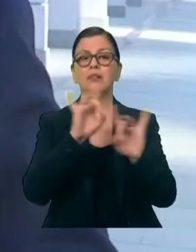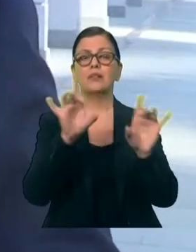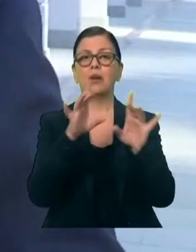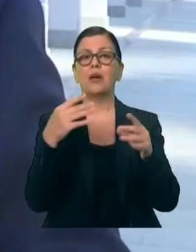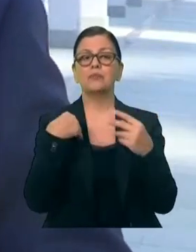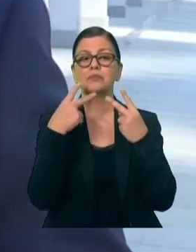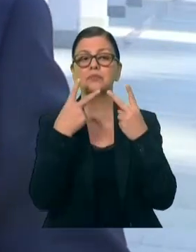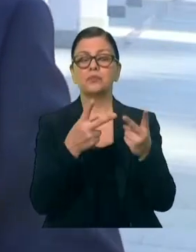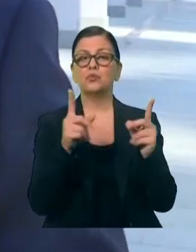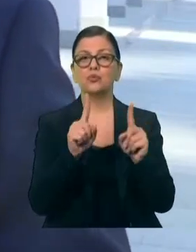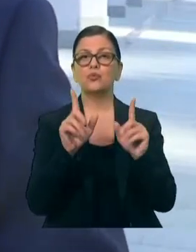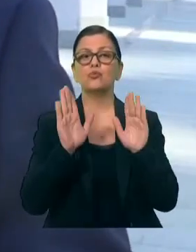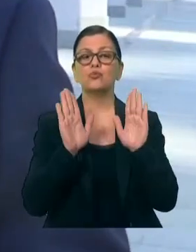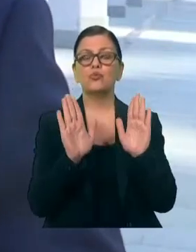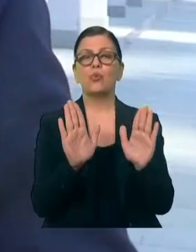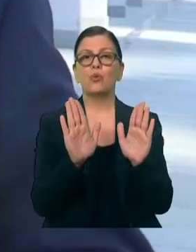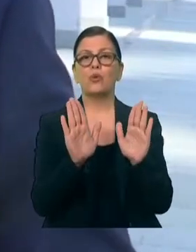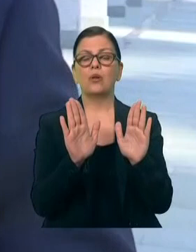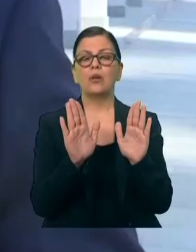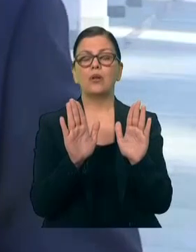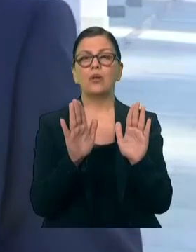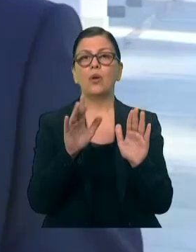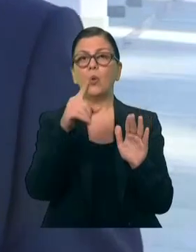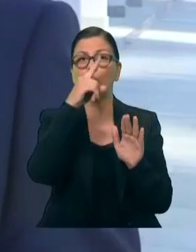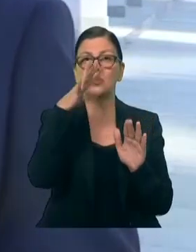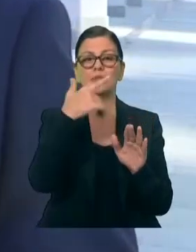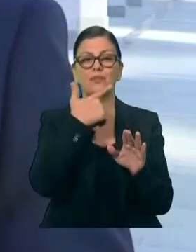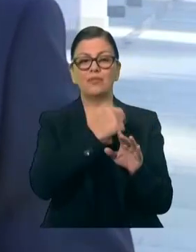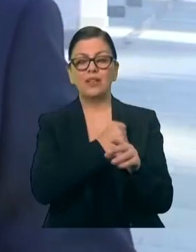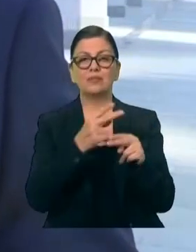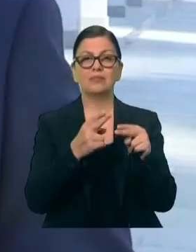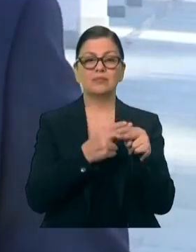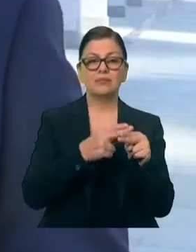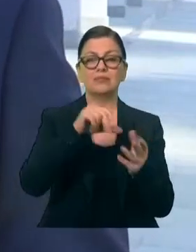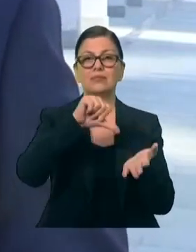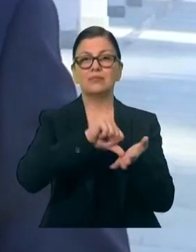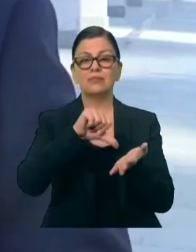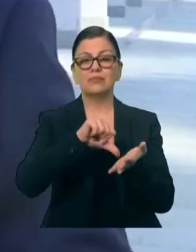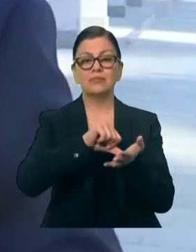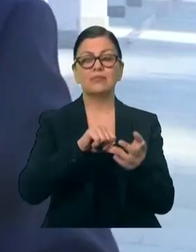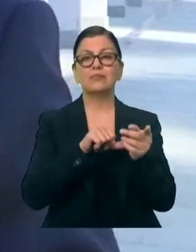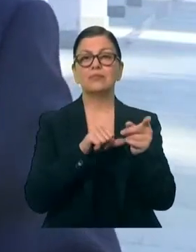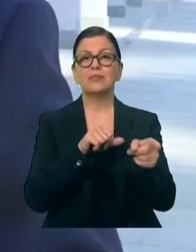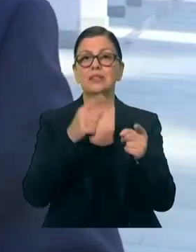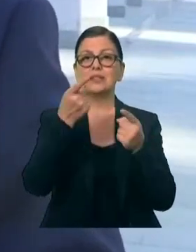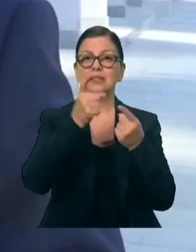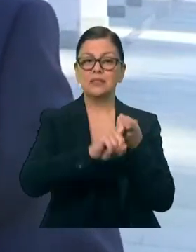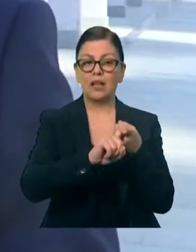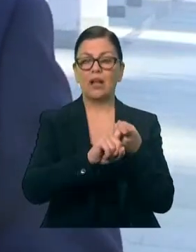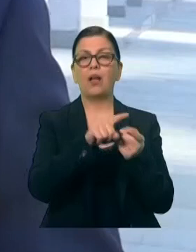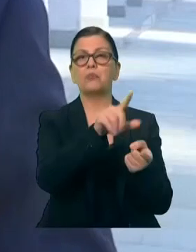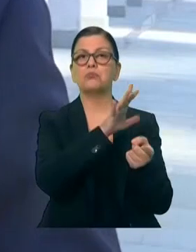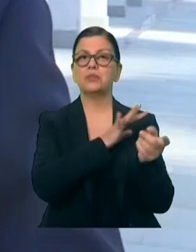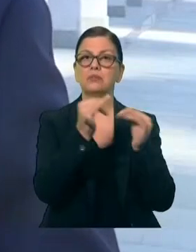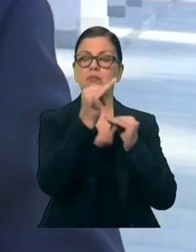ki, məhz sülhməramlı Rusiya qüvvələrinin regionda hansı funksiyanı yerinə yetirməsi də müzakirə obyekti